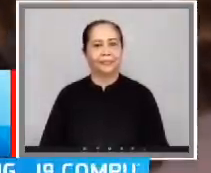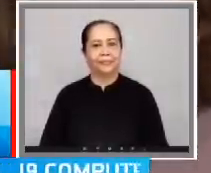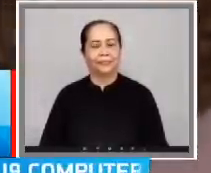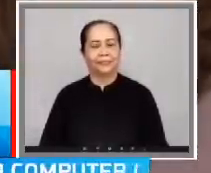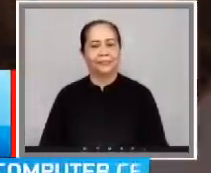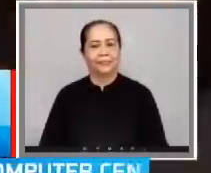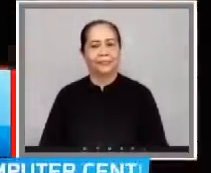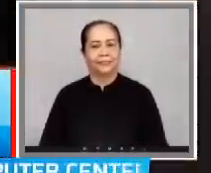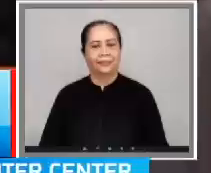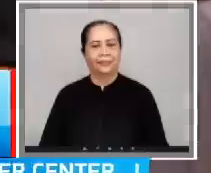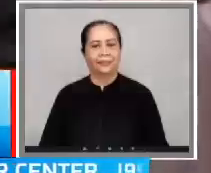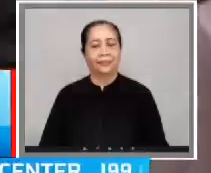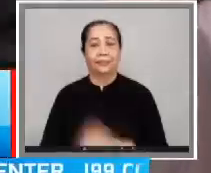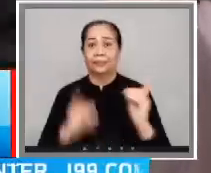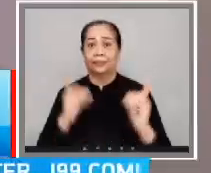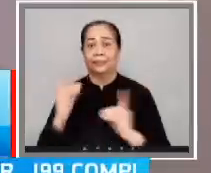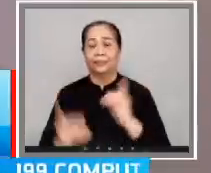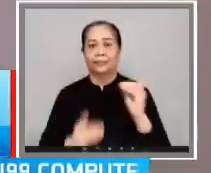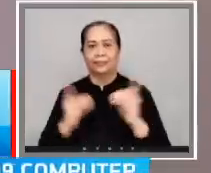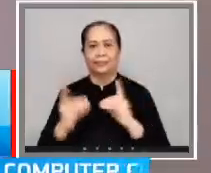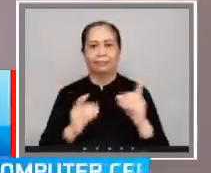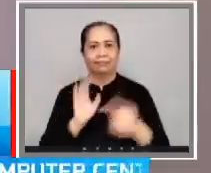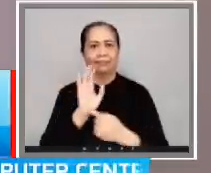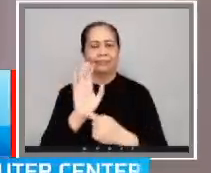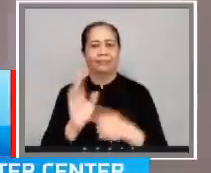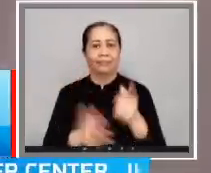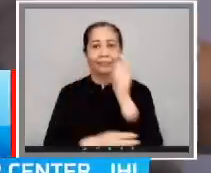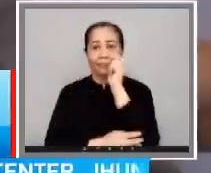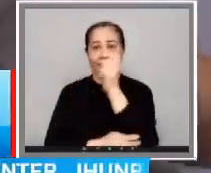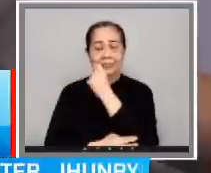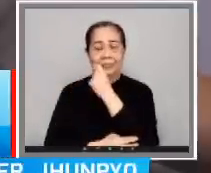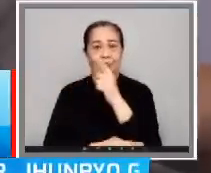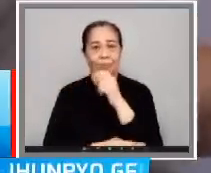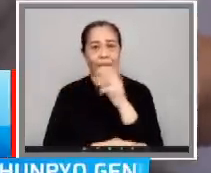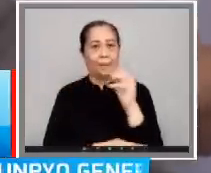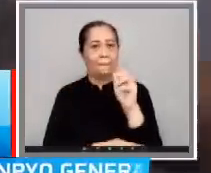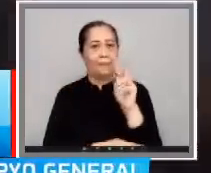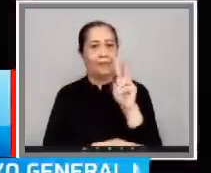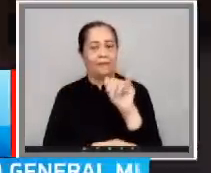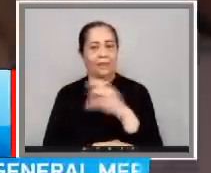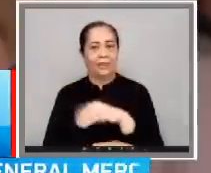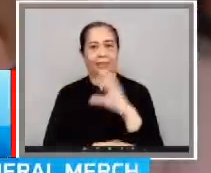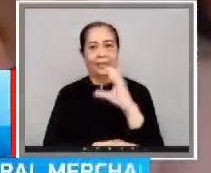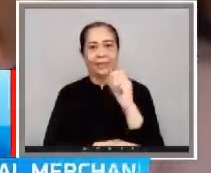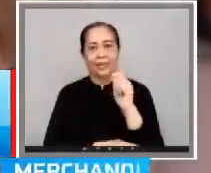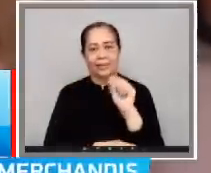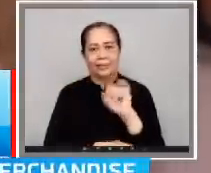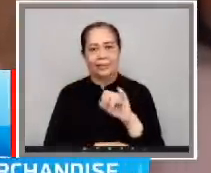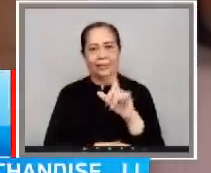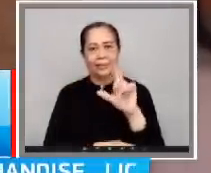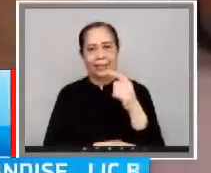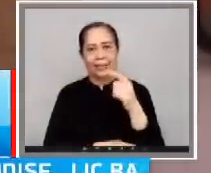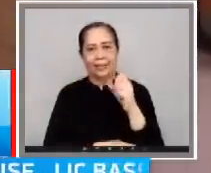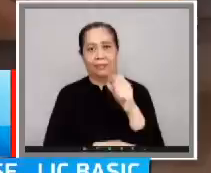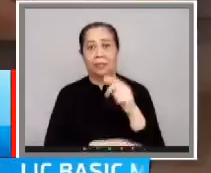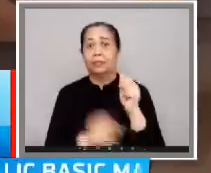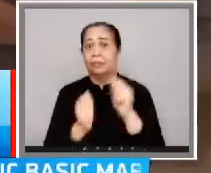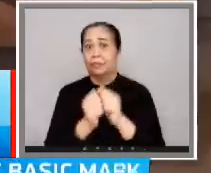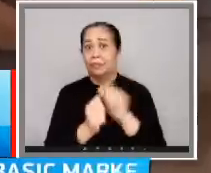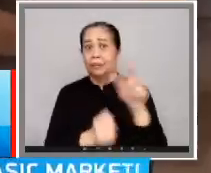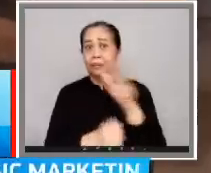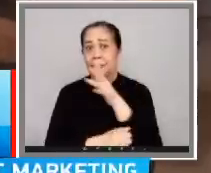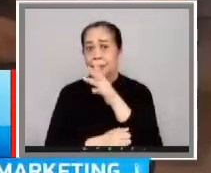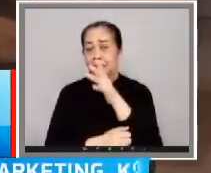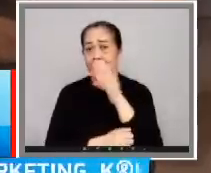Sa drama naman e eksena ang kambal na sina Mavi at Cassie Legaspi kasama ang kanilang Mami